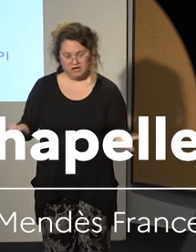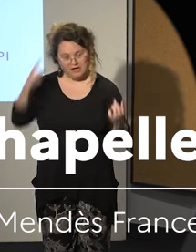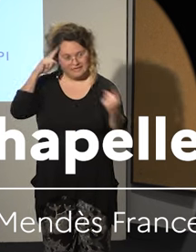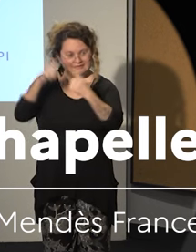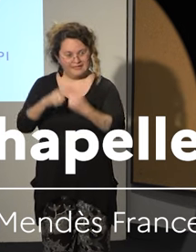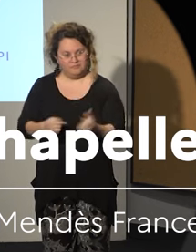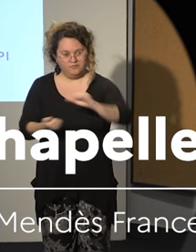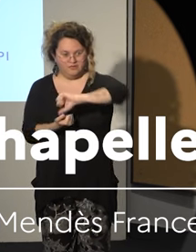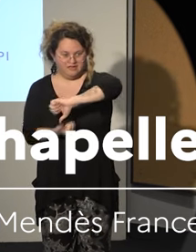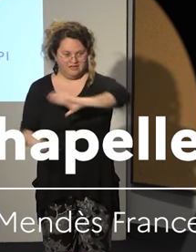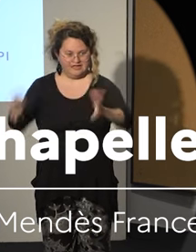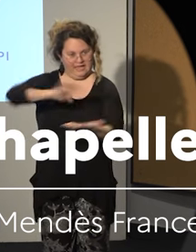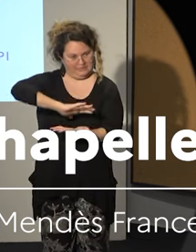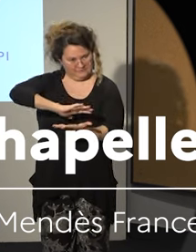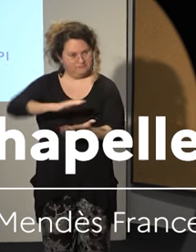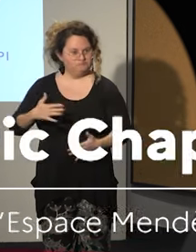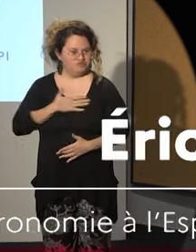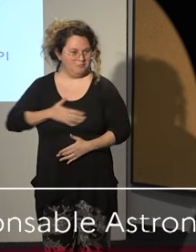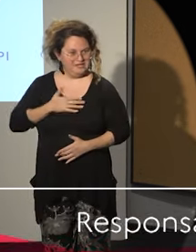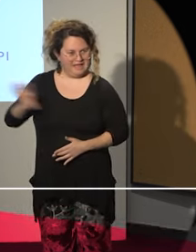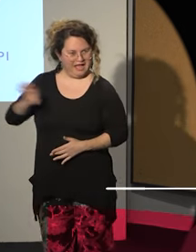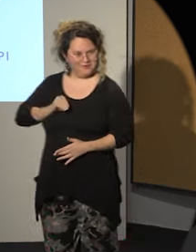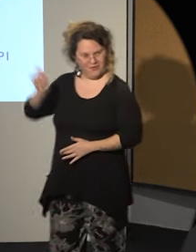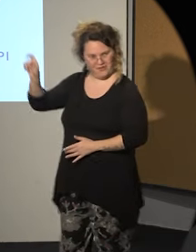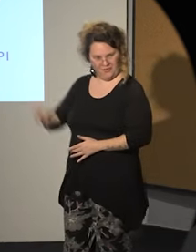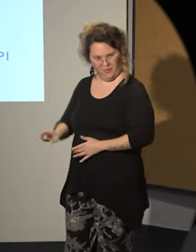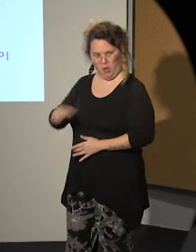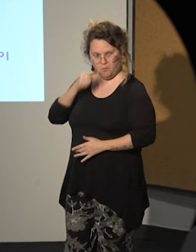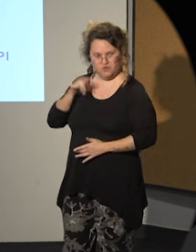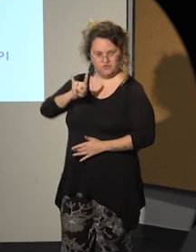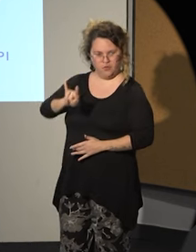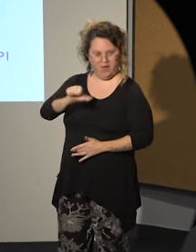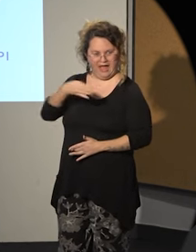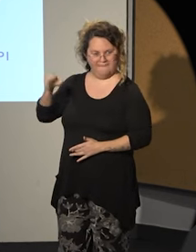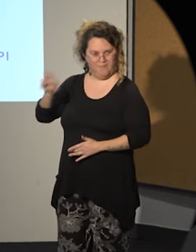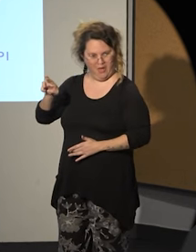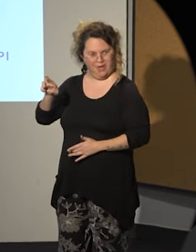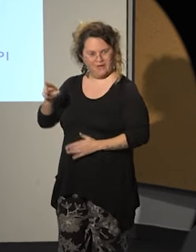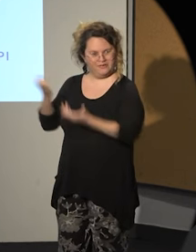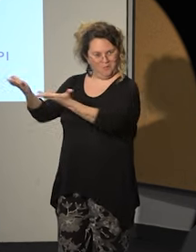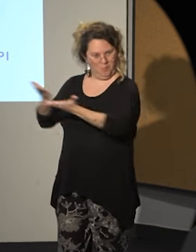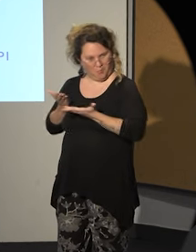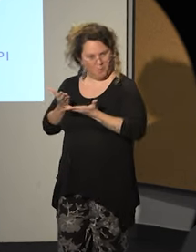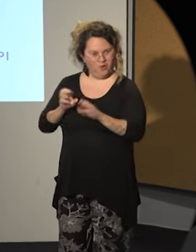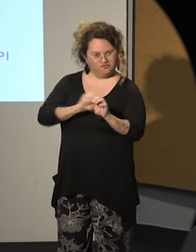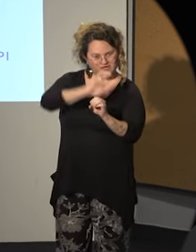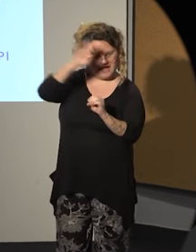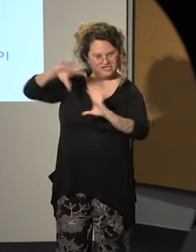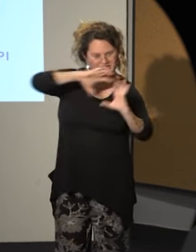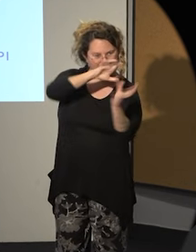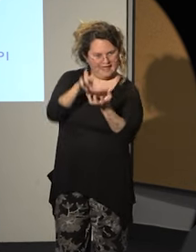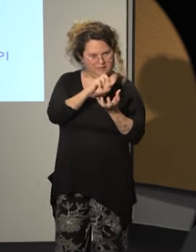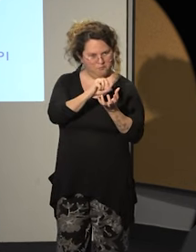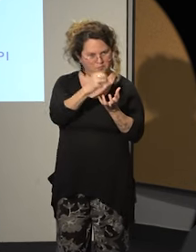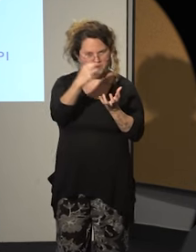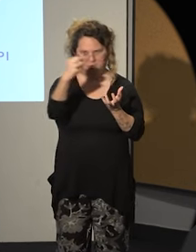plaisir de recevoir François Hammer qui va nous faire un extraordinaire voyage. On va partir de la Terre, planète qu'on connaît bien, et on va aller de plus en